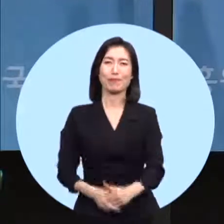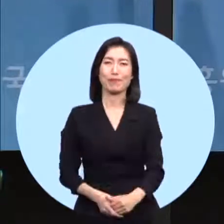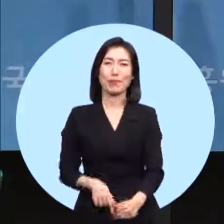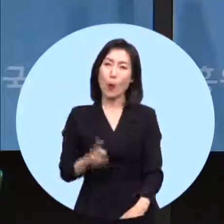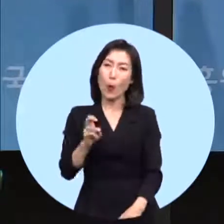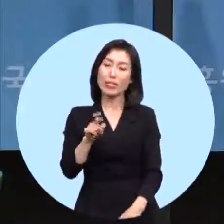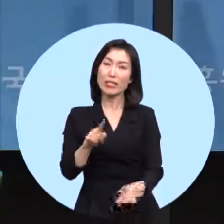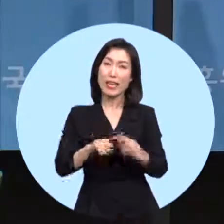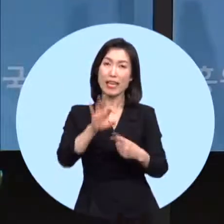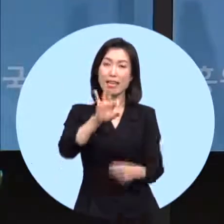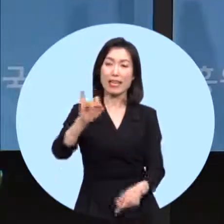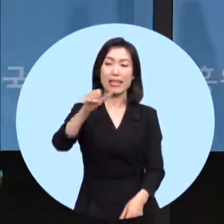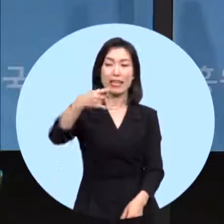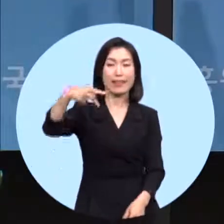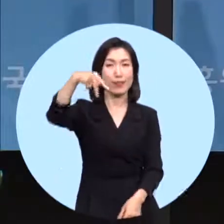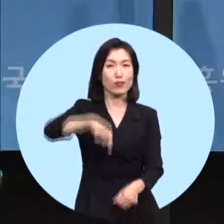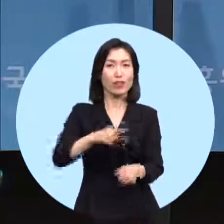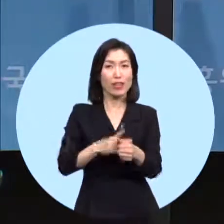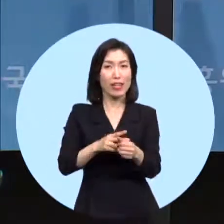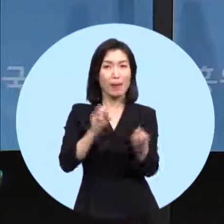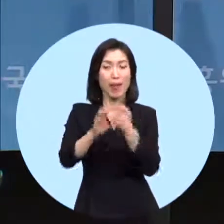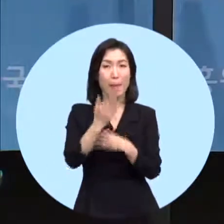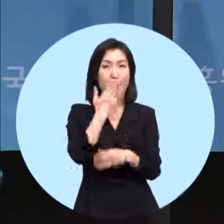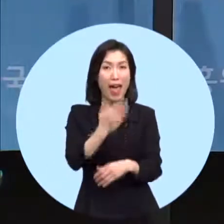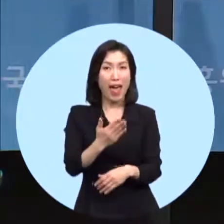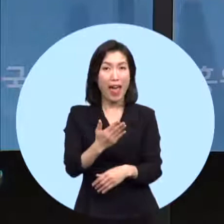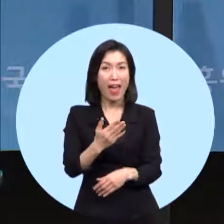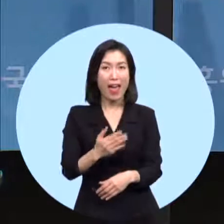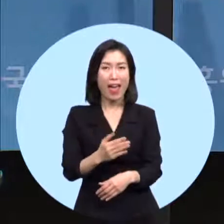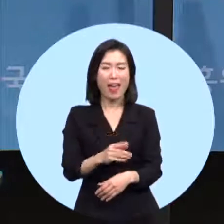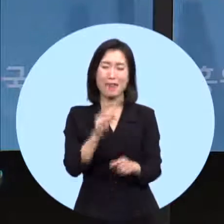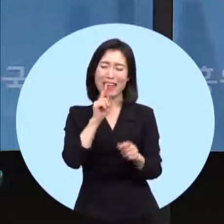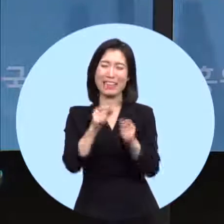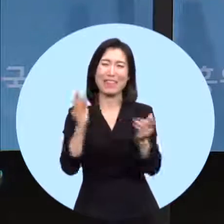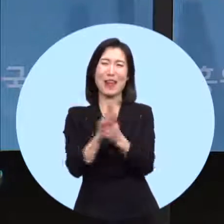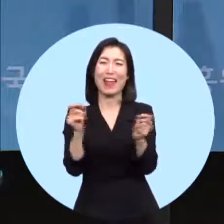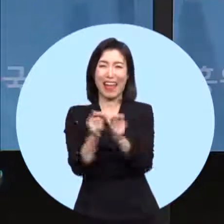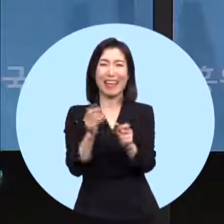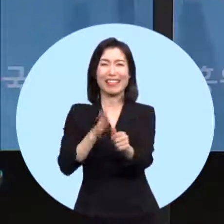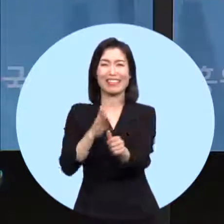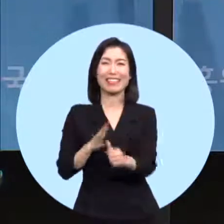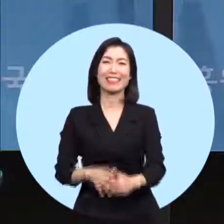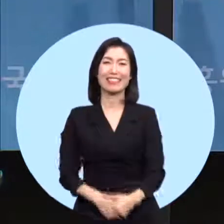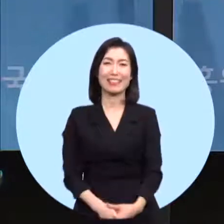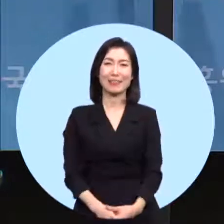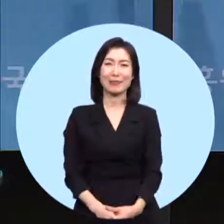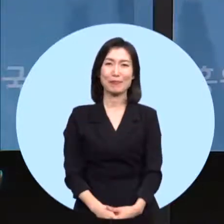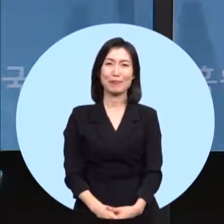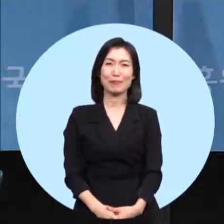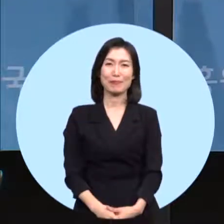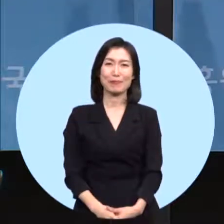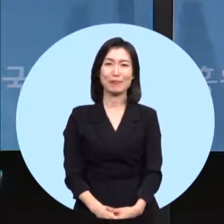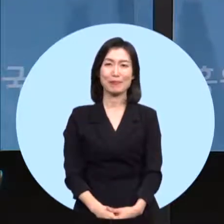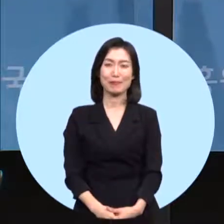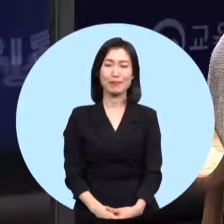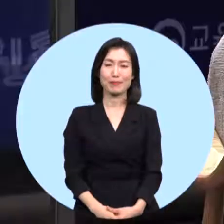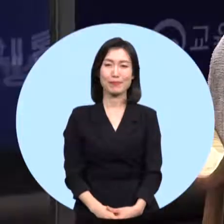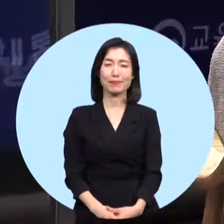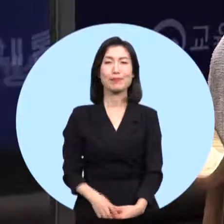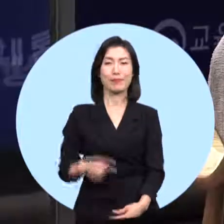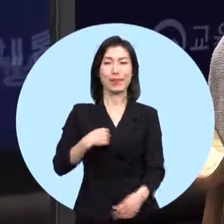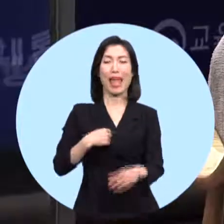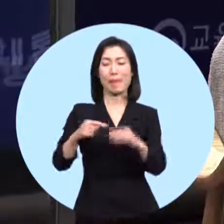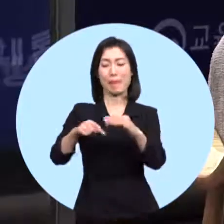혹시 이것에 관련해서 우리 이희수 교수님께서 혹시 말씀해 주실 수 있다면 좀 짧게 부탁드리겠습니다. 네.